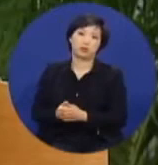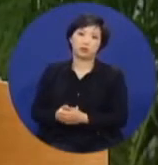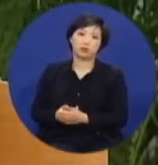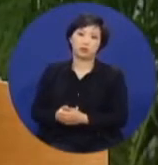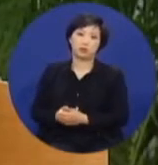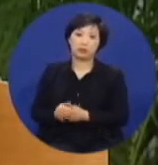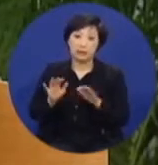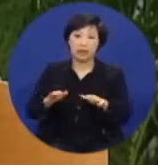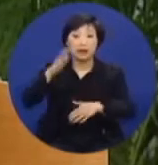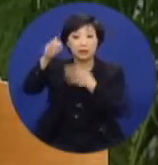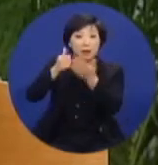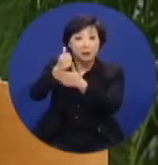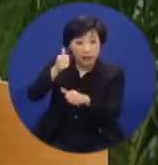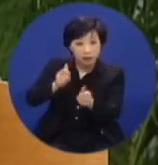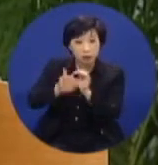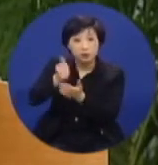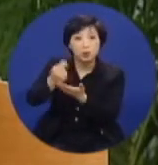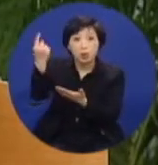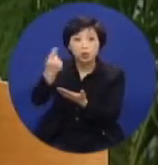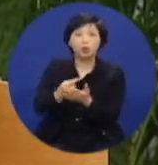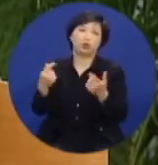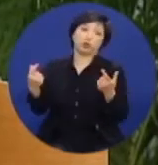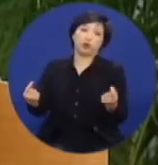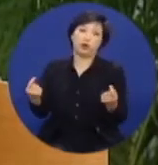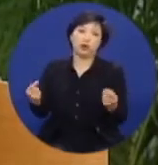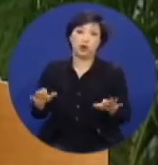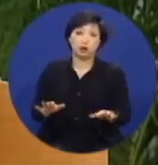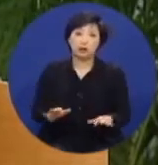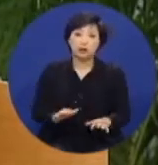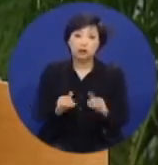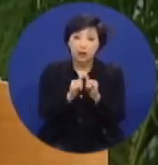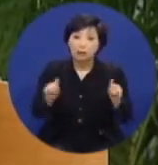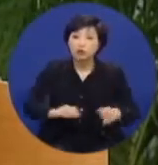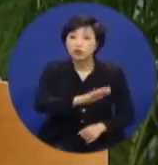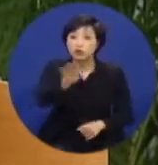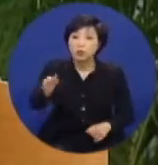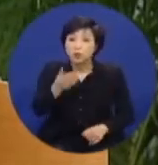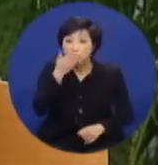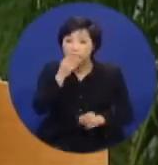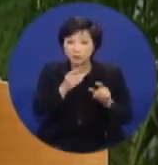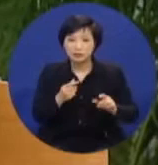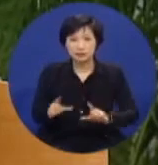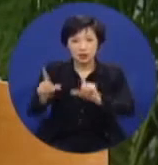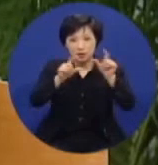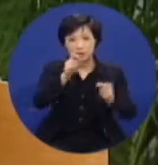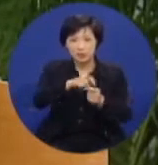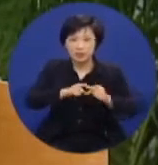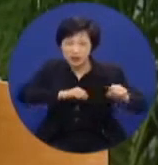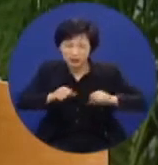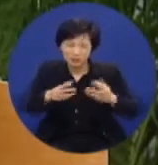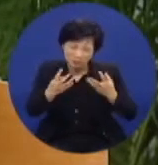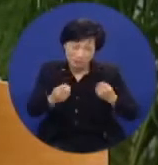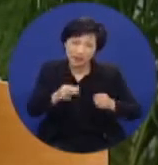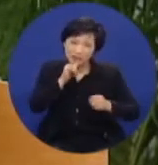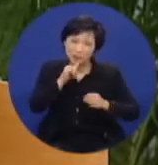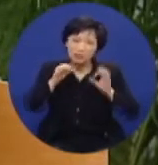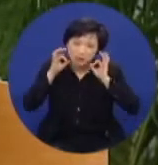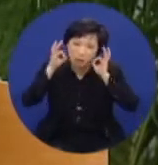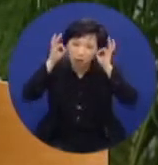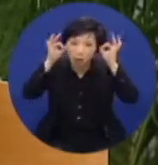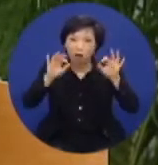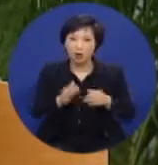인자의 이 마음도 그렇다 사람들은 먹고 살려고 몸부림 칩니다 먹어야